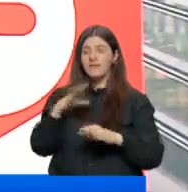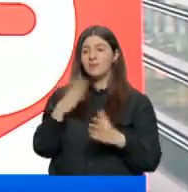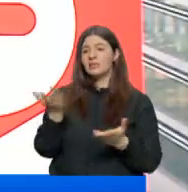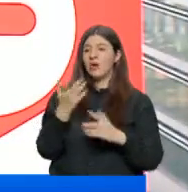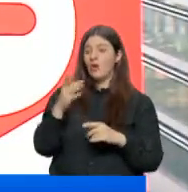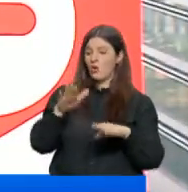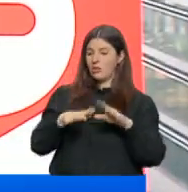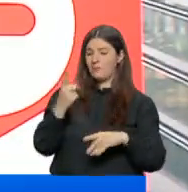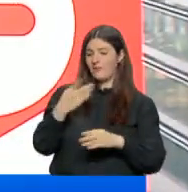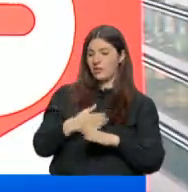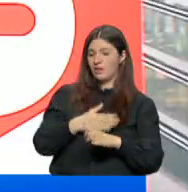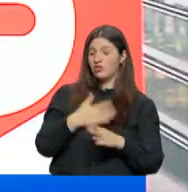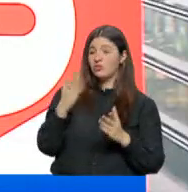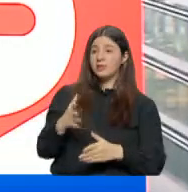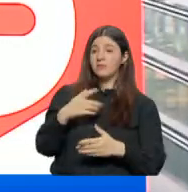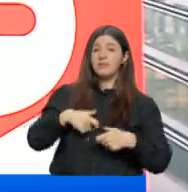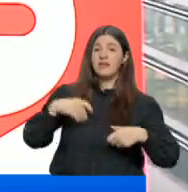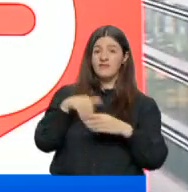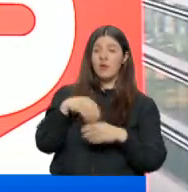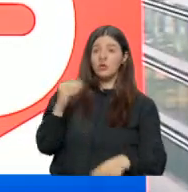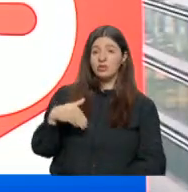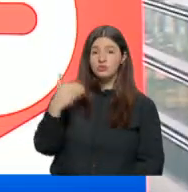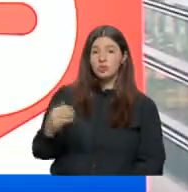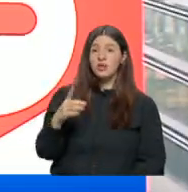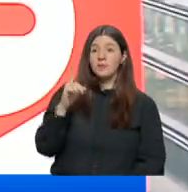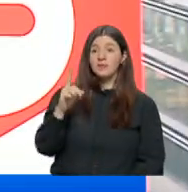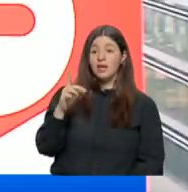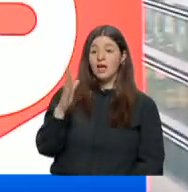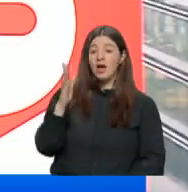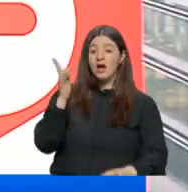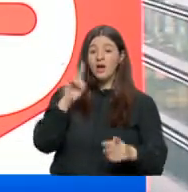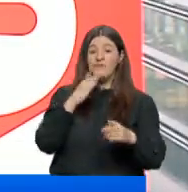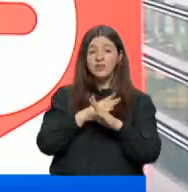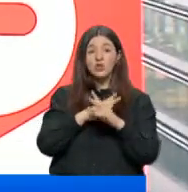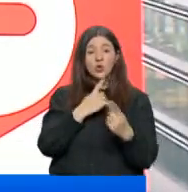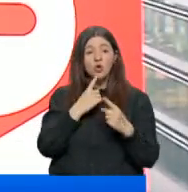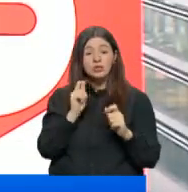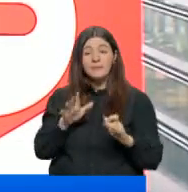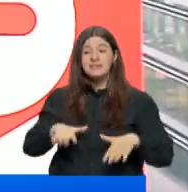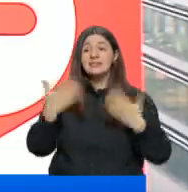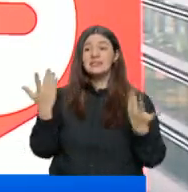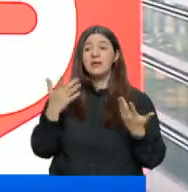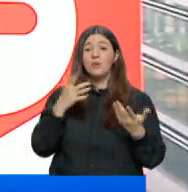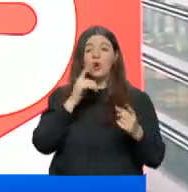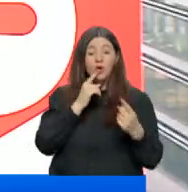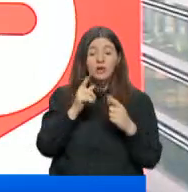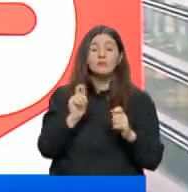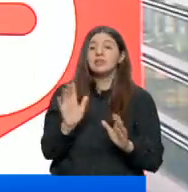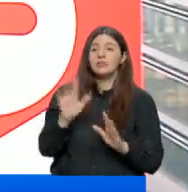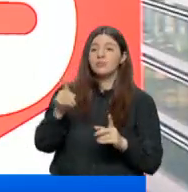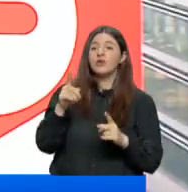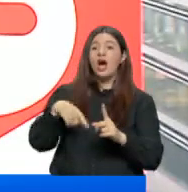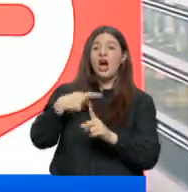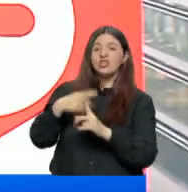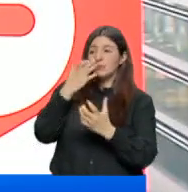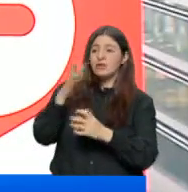ki ortalama bir vatandaş bile milletvekili olduktan sonra bir daha yurttaşla temas etmesin isteniyor. Bu sallan ayrıcalıkların